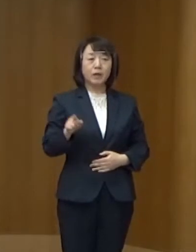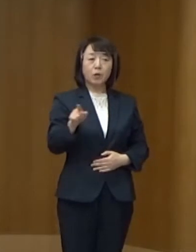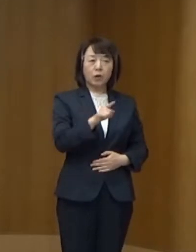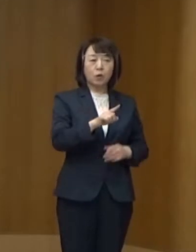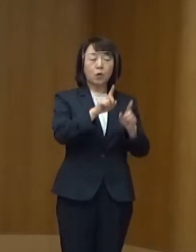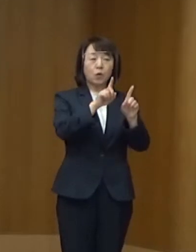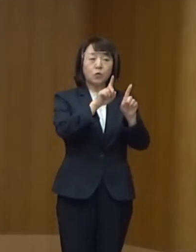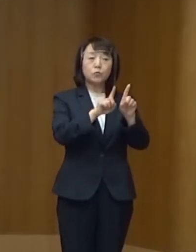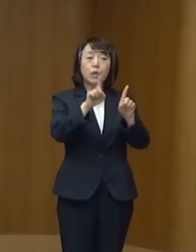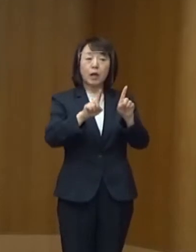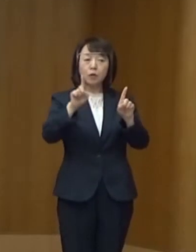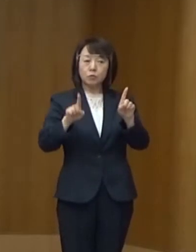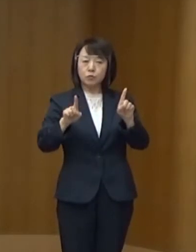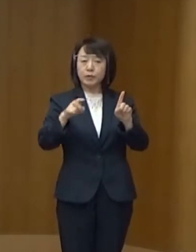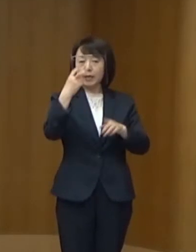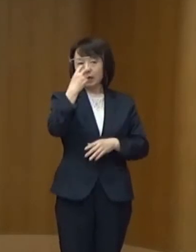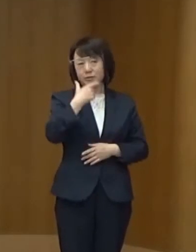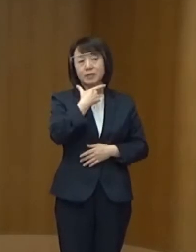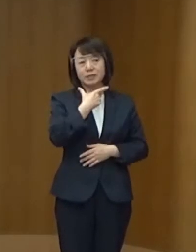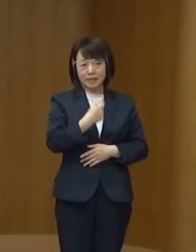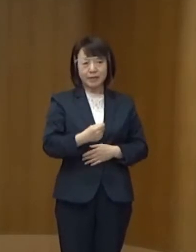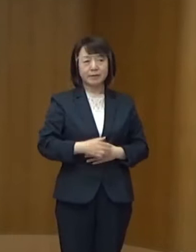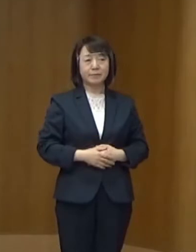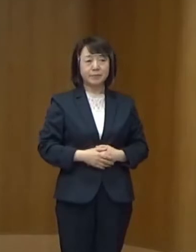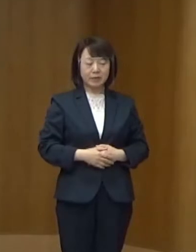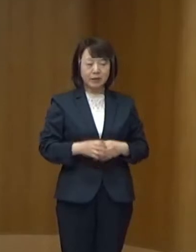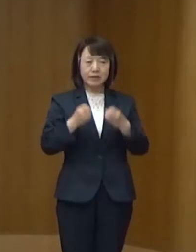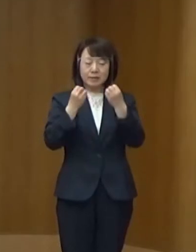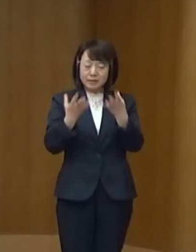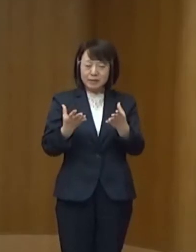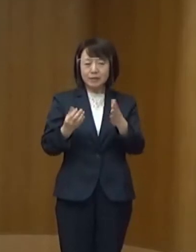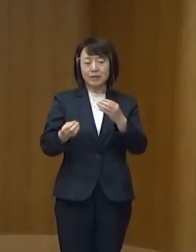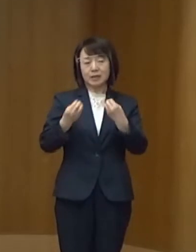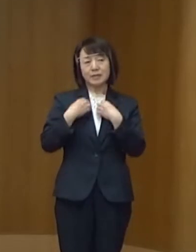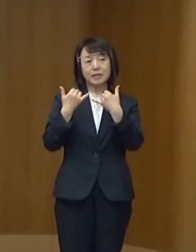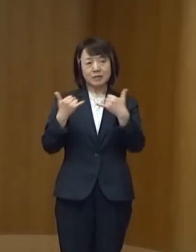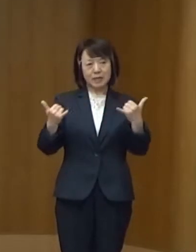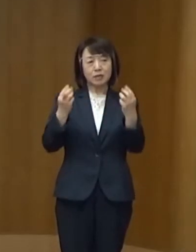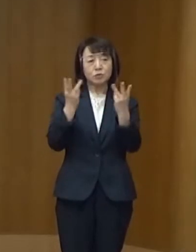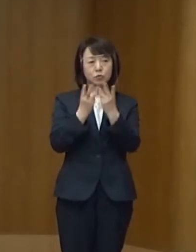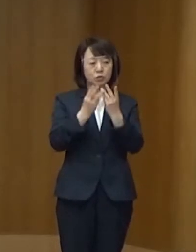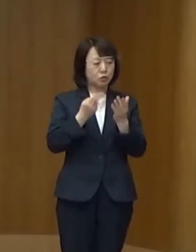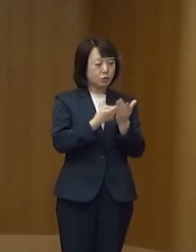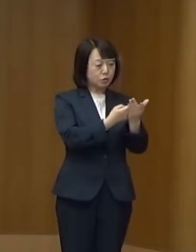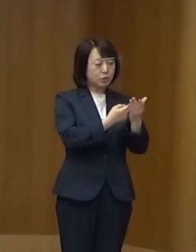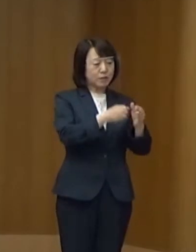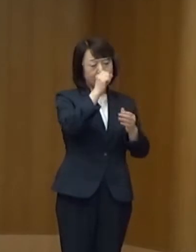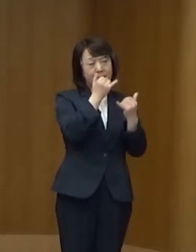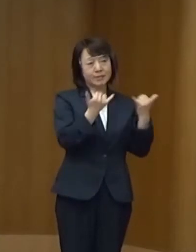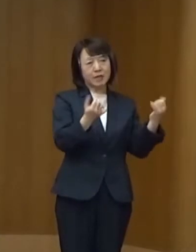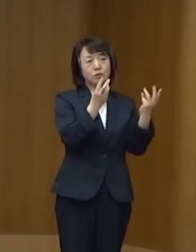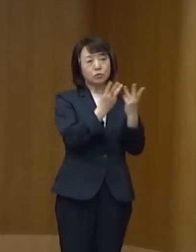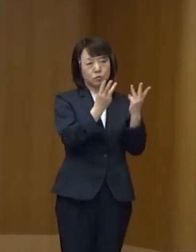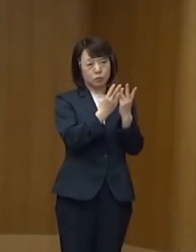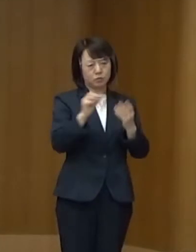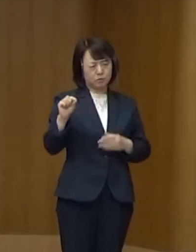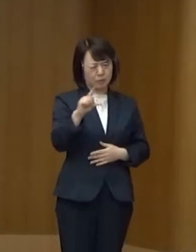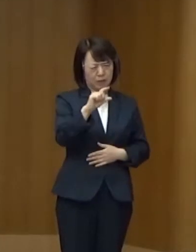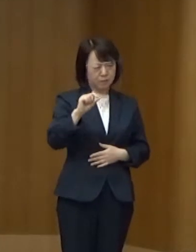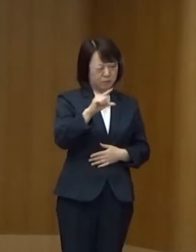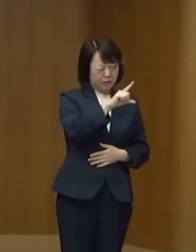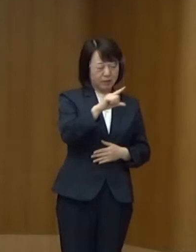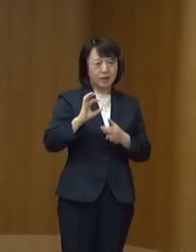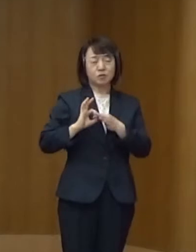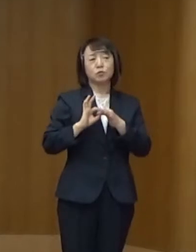フで見てみたいと思います。新規感染者数や入院患者数等の増加が続